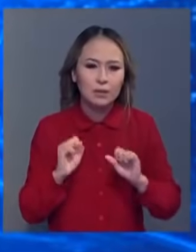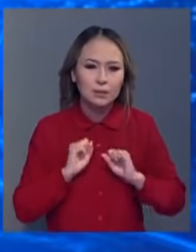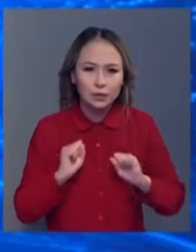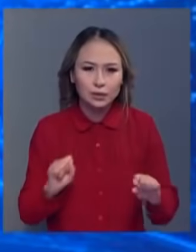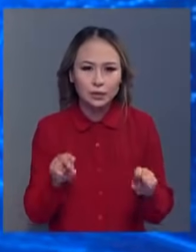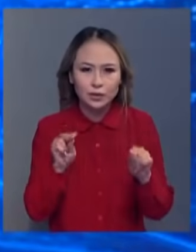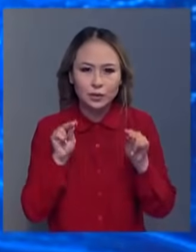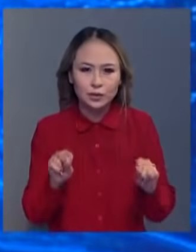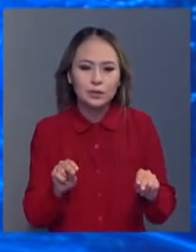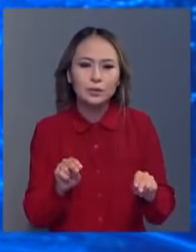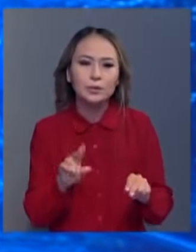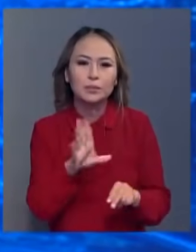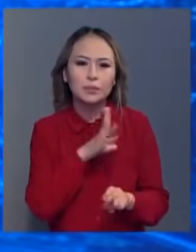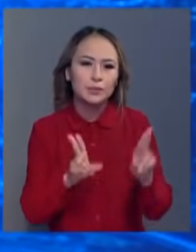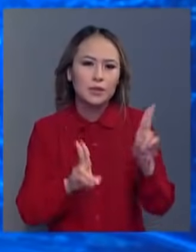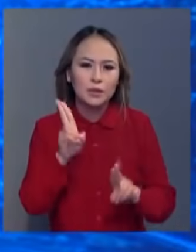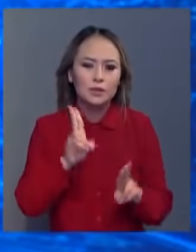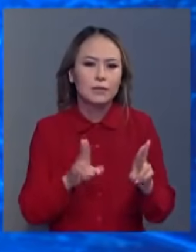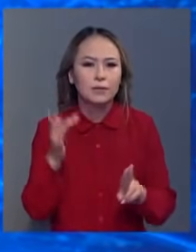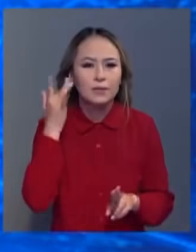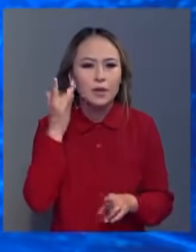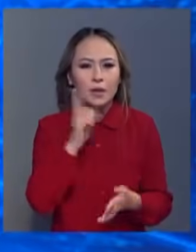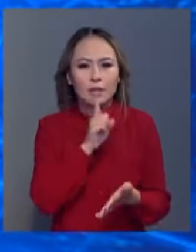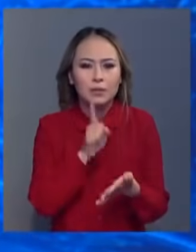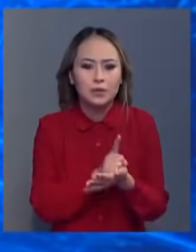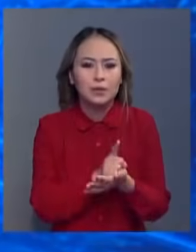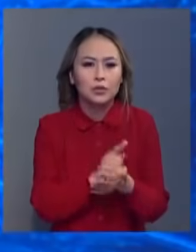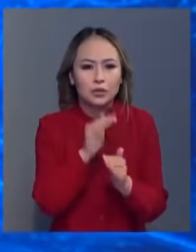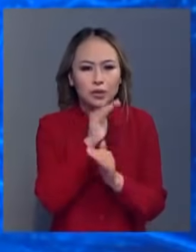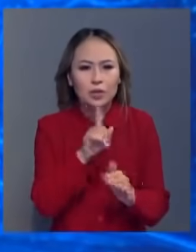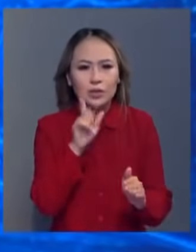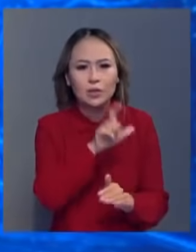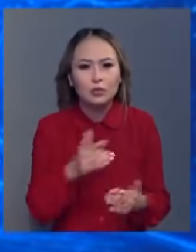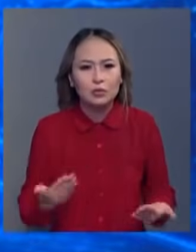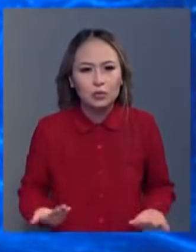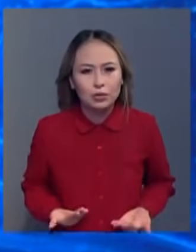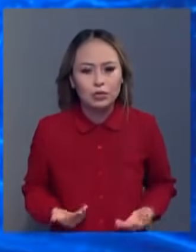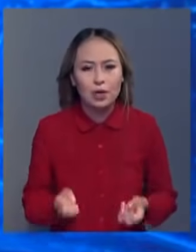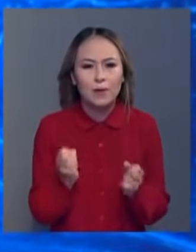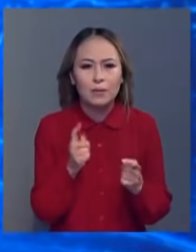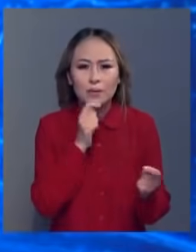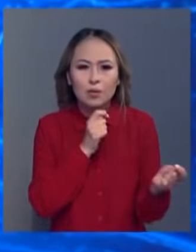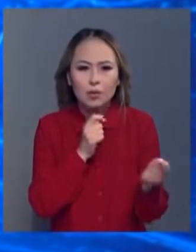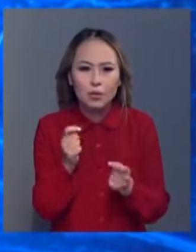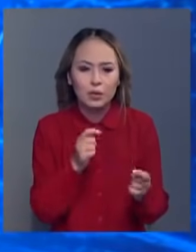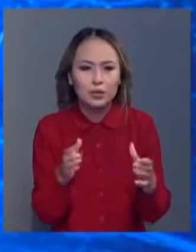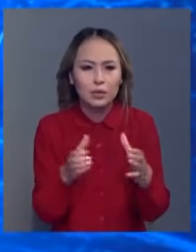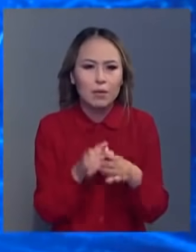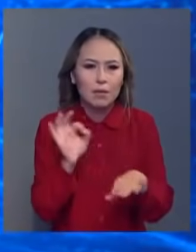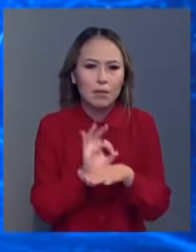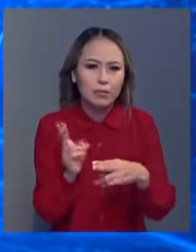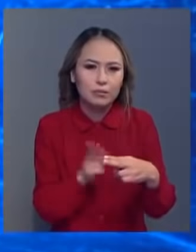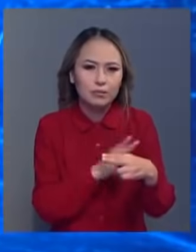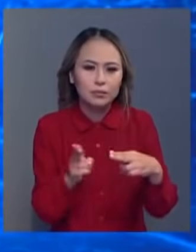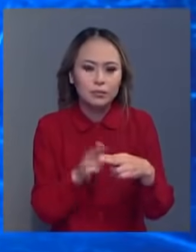парақшасында батылдық, адалдық, принципшілдік сияқты қасиеттер қоғам тыныштығы мен қауіпсіздігінің кепілі. Сіздер пандемияға қарсы